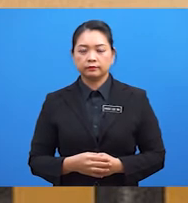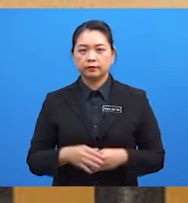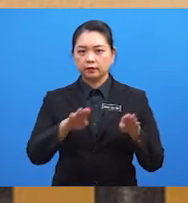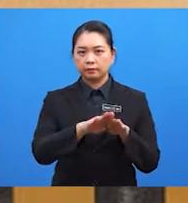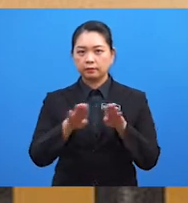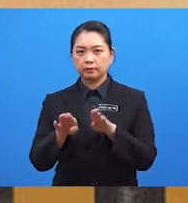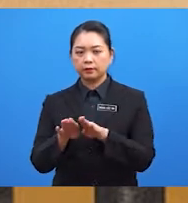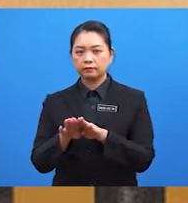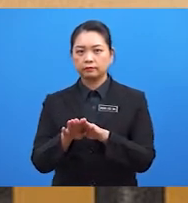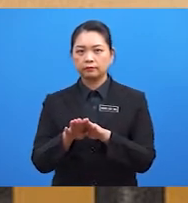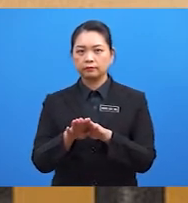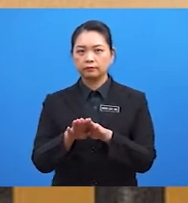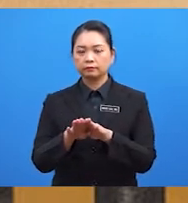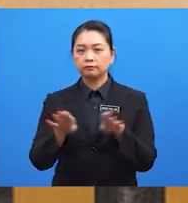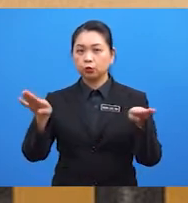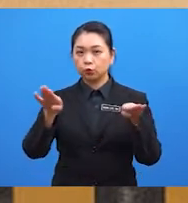Sebagai penutup bicara,